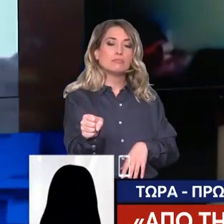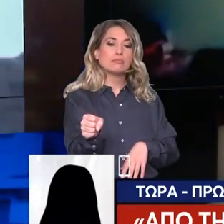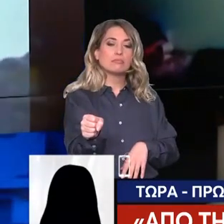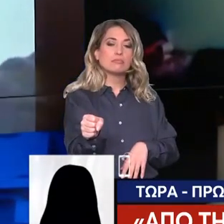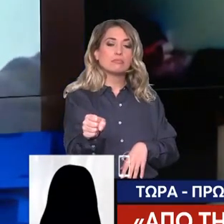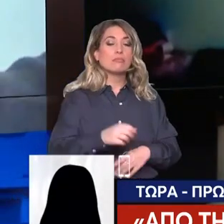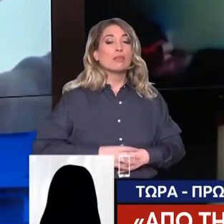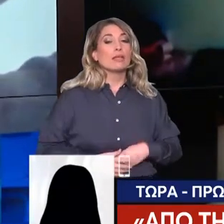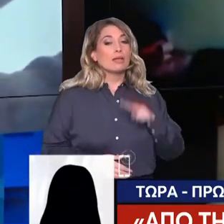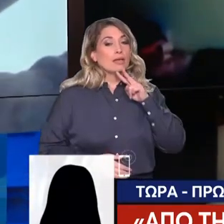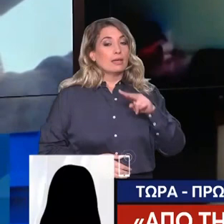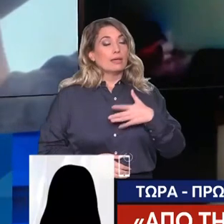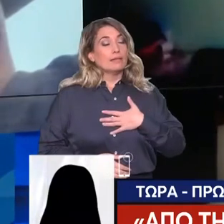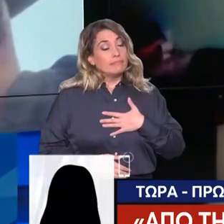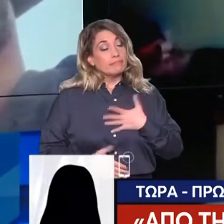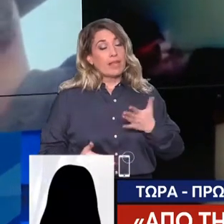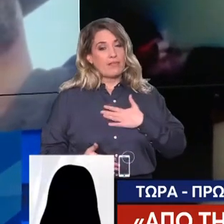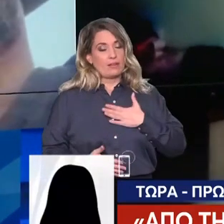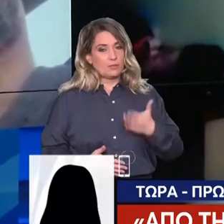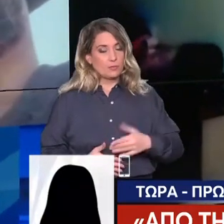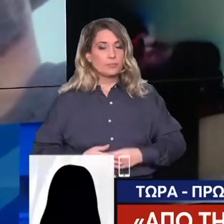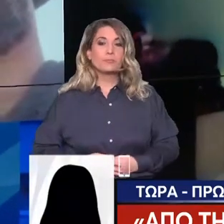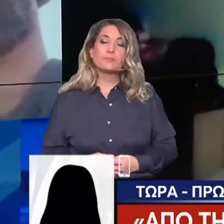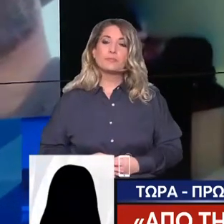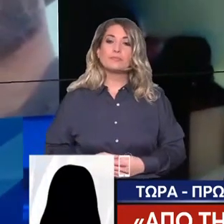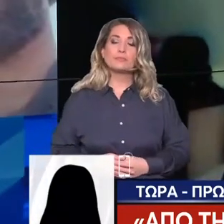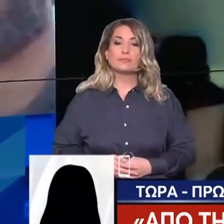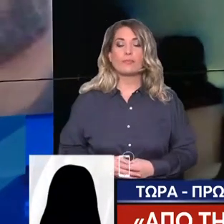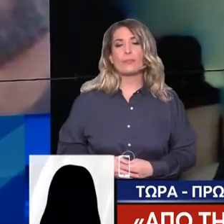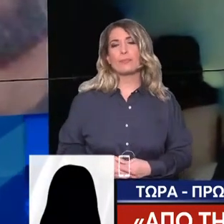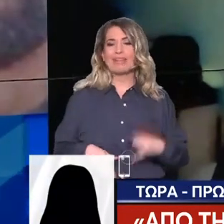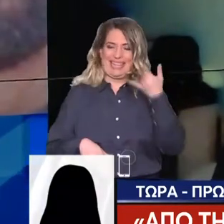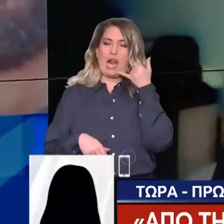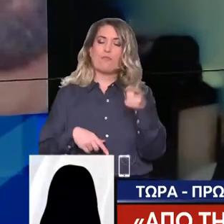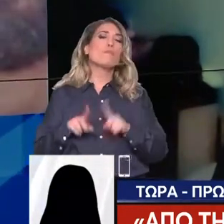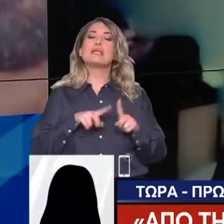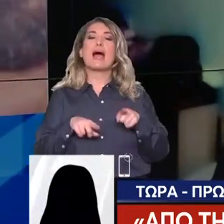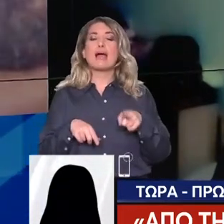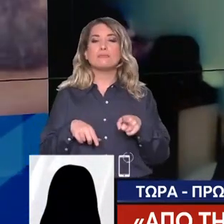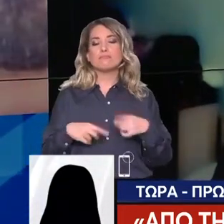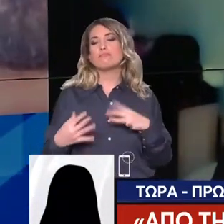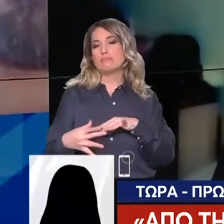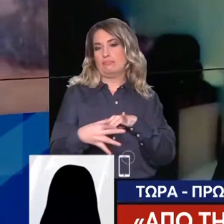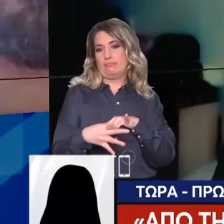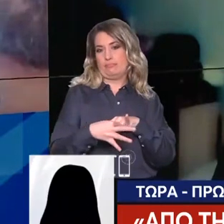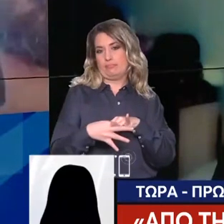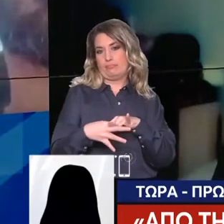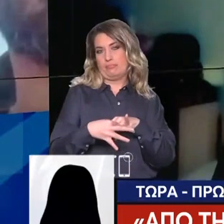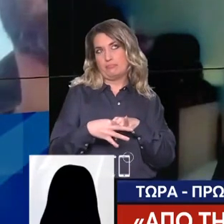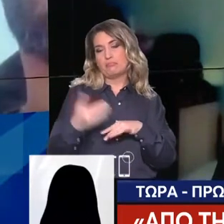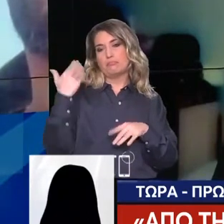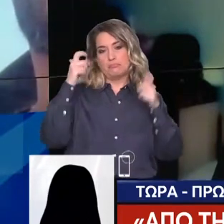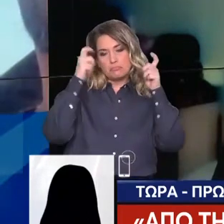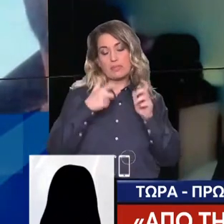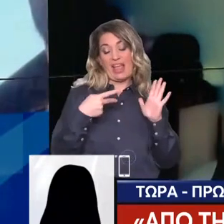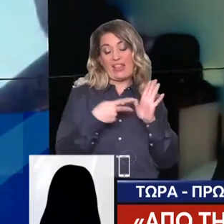Σας ευχαριστώ πάρα πολύ. Να πω ξανά ότι η γυναίκα που ακούσατε είναι η σύζυγος από το 2010, όπως μας είπε η ίδια,